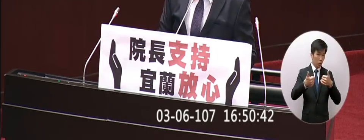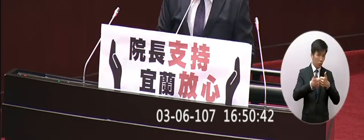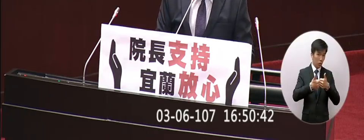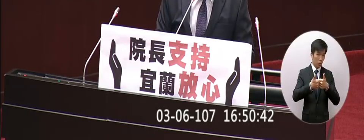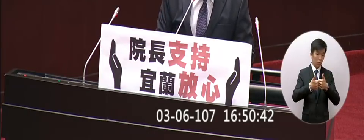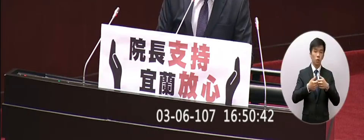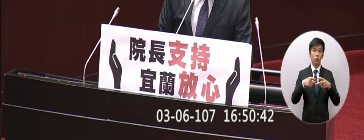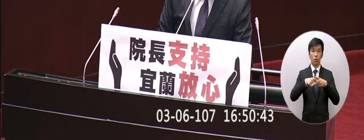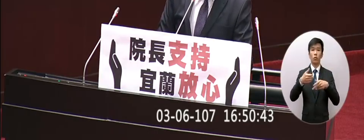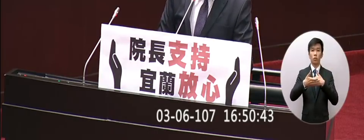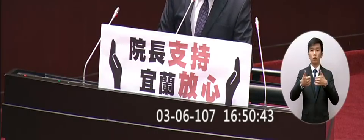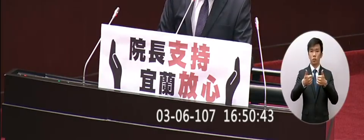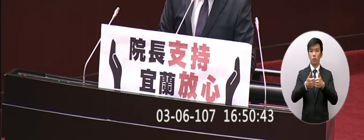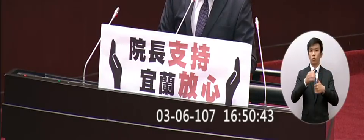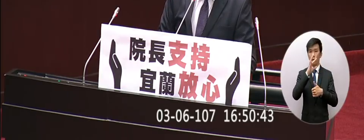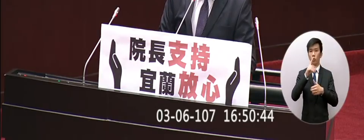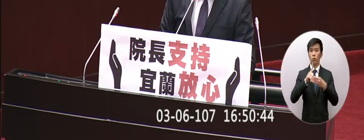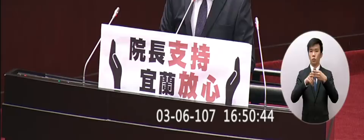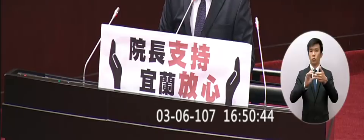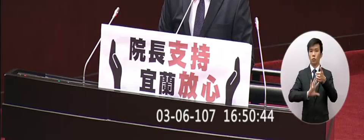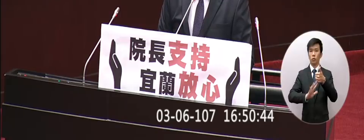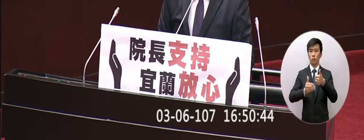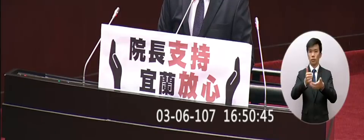工程会，来吴主委。